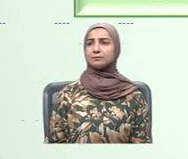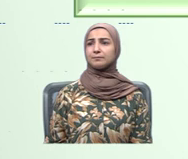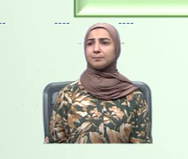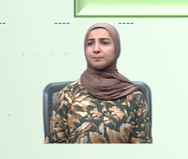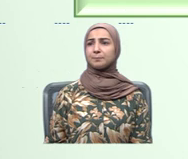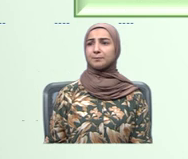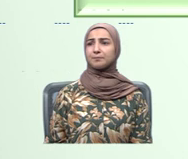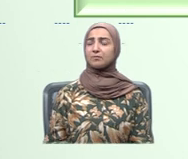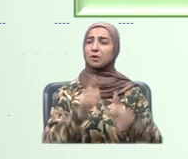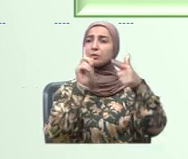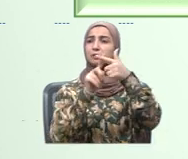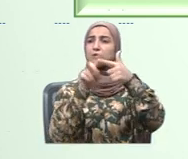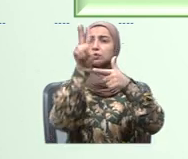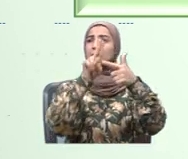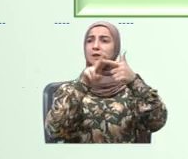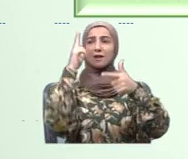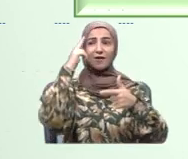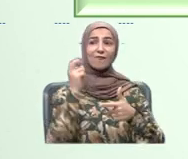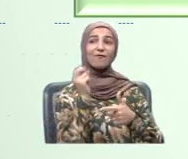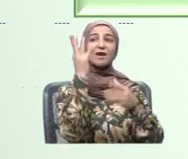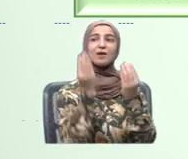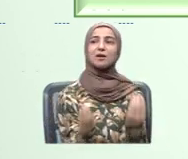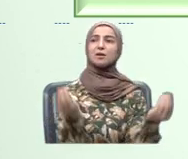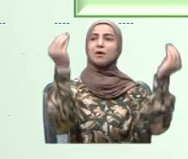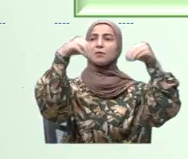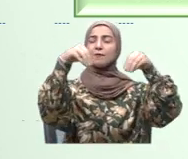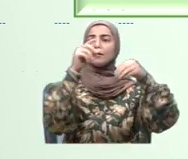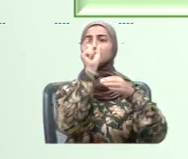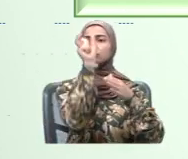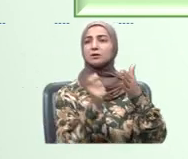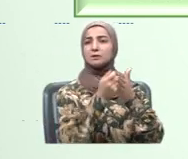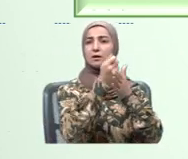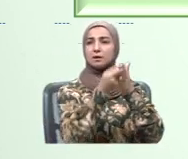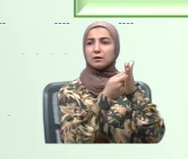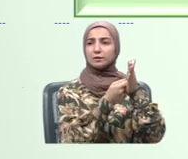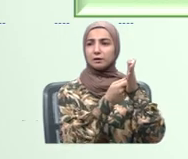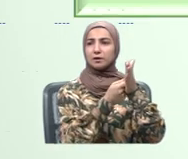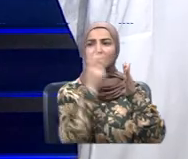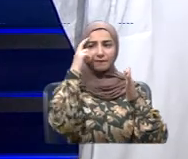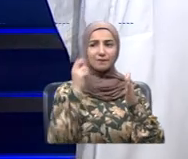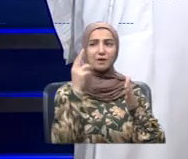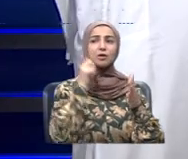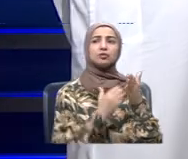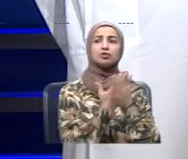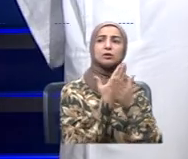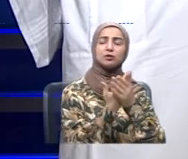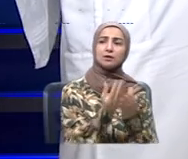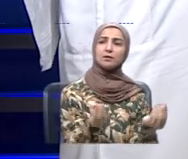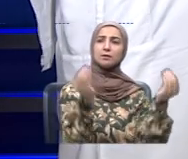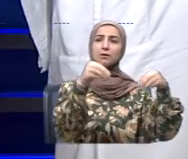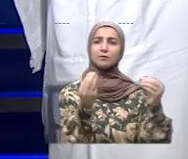السابق. السؤال الثاني، ما الفكرة التي أضافها الكاتب في هذا النص؟ ما هي الأفكار الجديدة بما أنه تعقيب